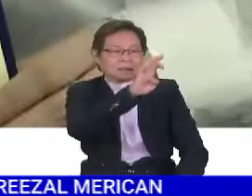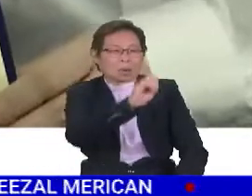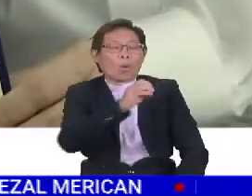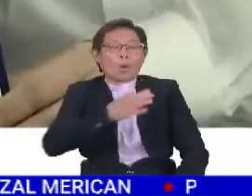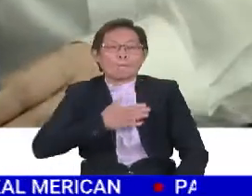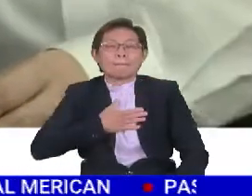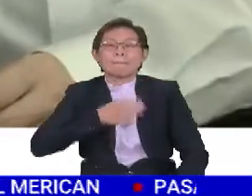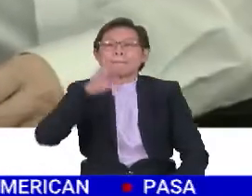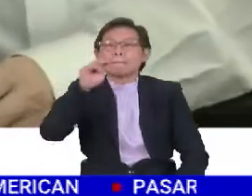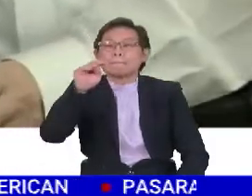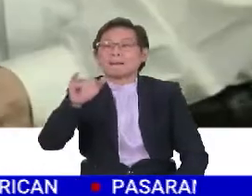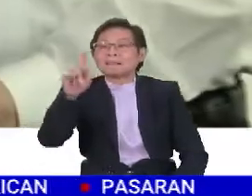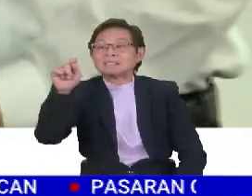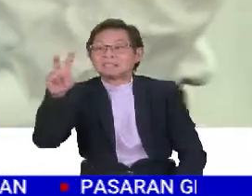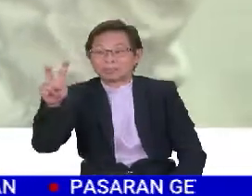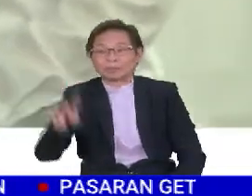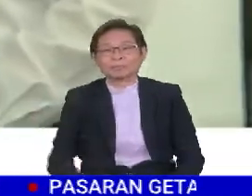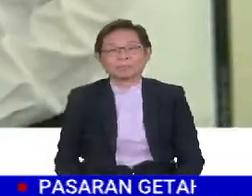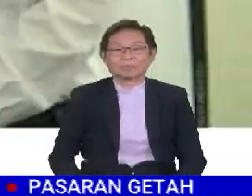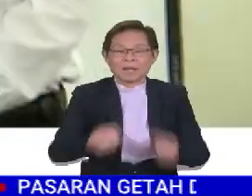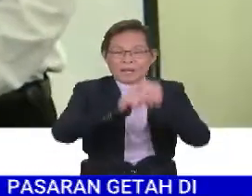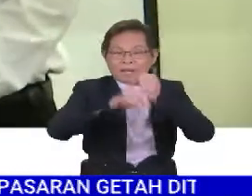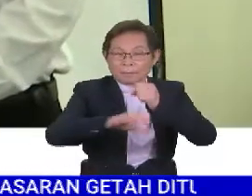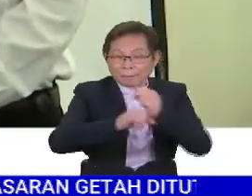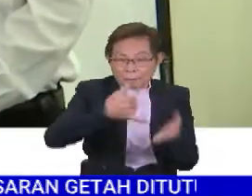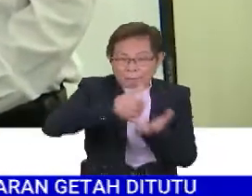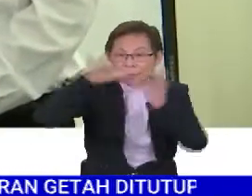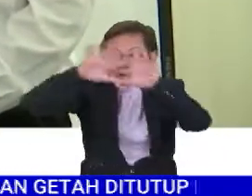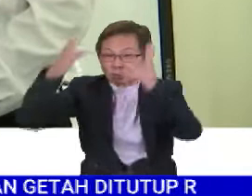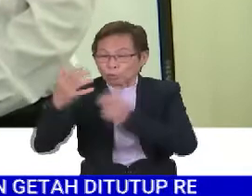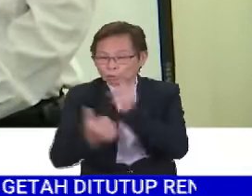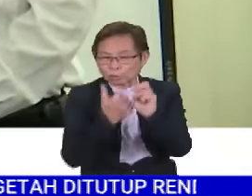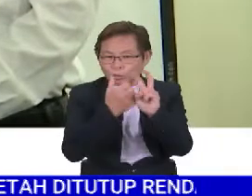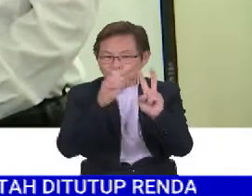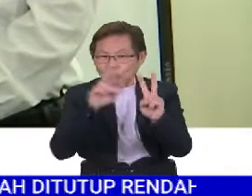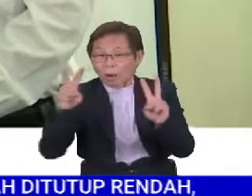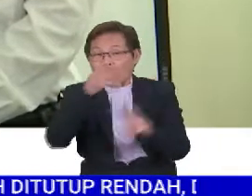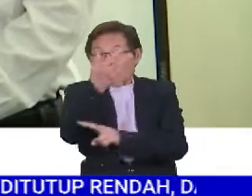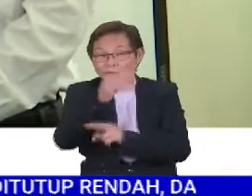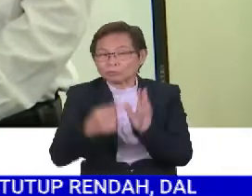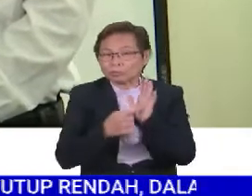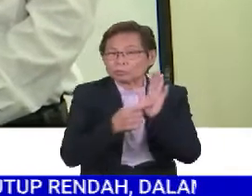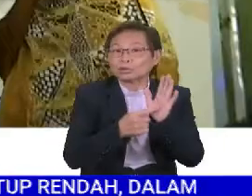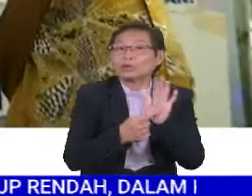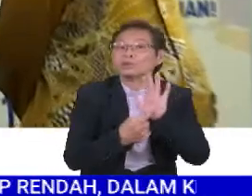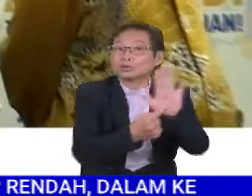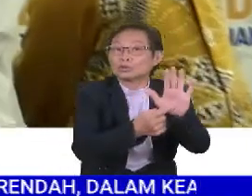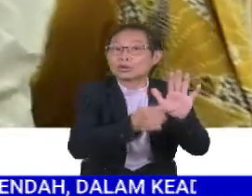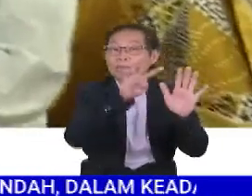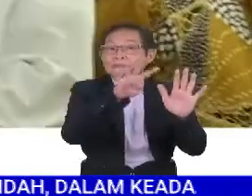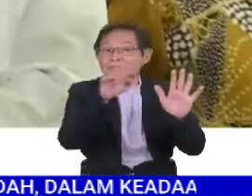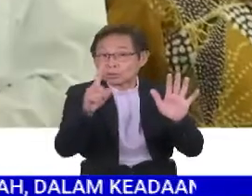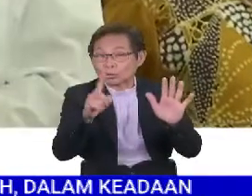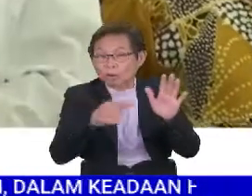MyTV Muhammad Helmi Harith. Sepanjang KPM Piala Dunia 2022 ini, RTM bakal menyiarkan 41 perlawanan dengan